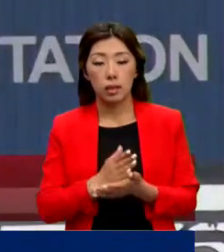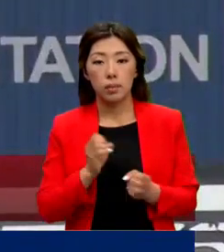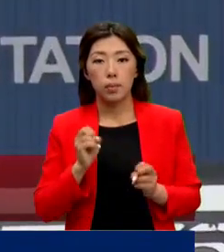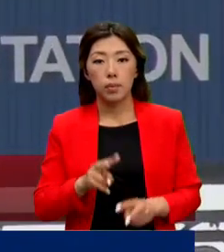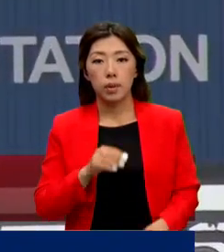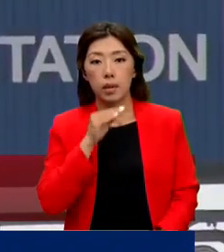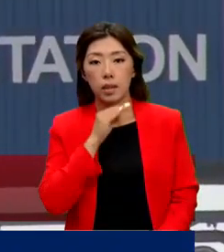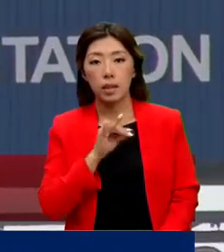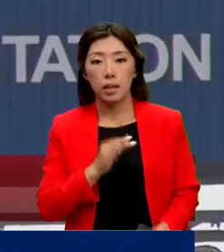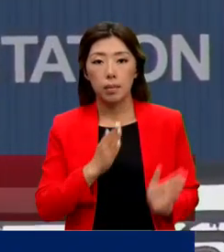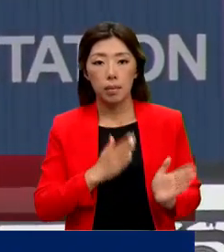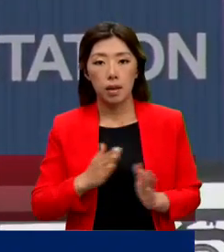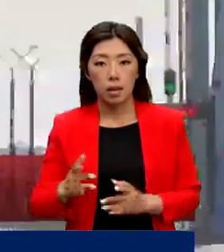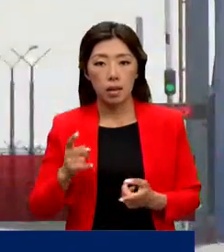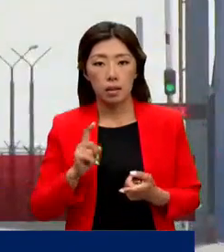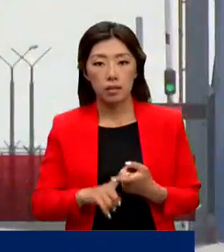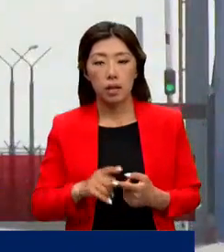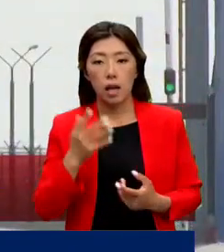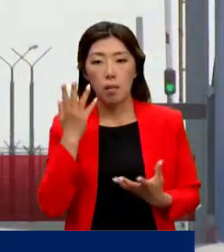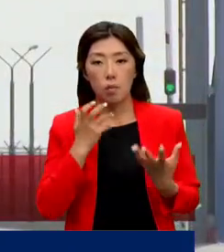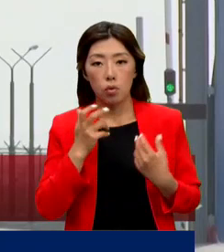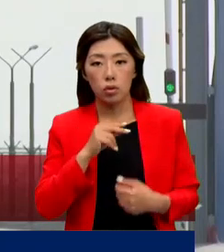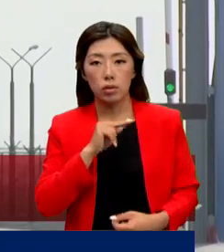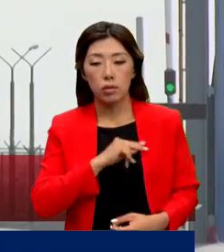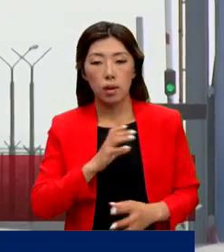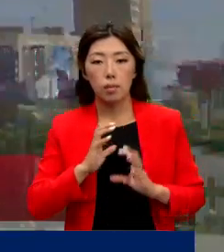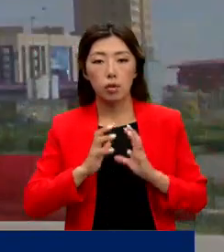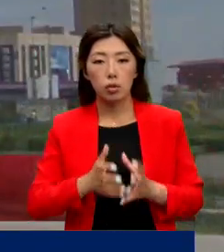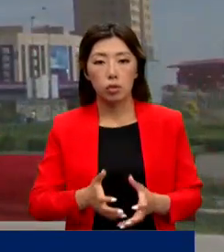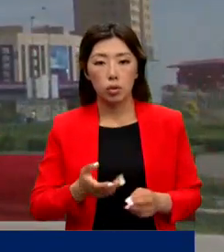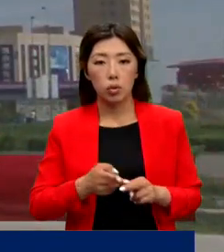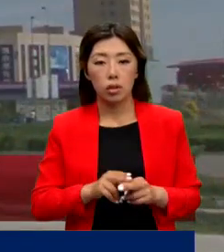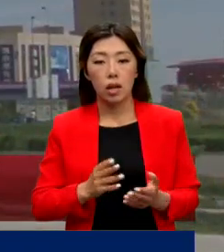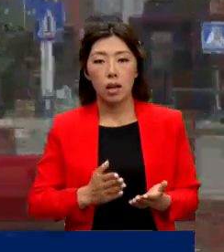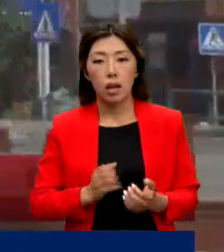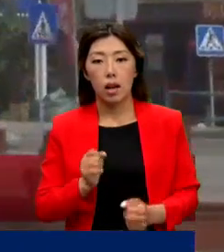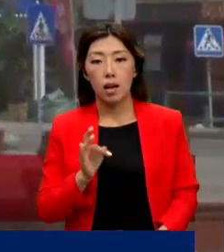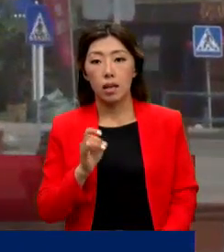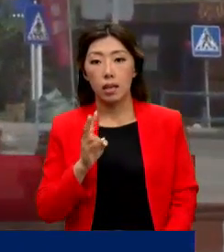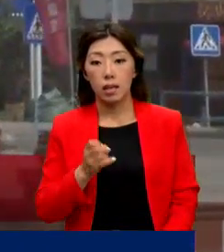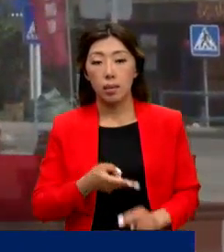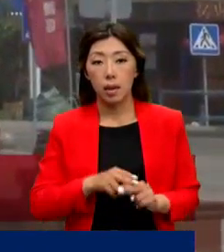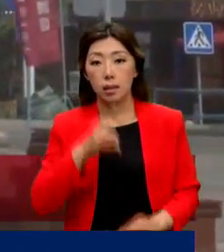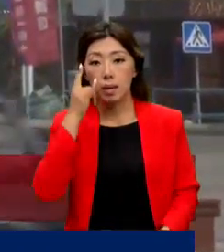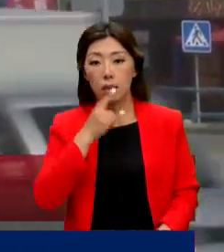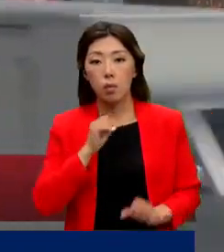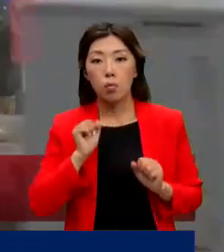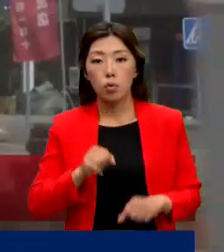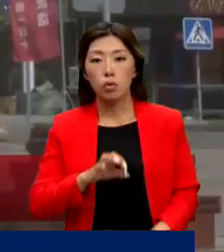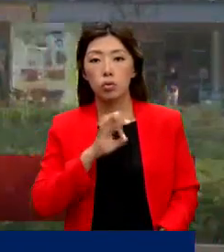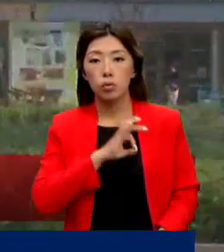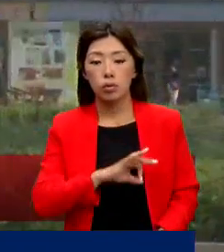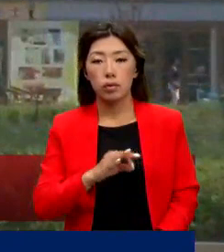и неприемлемость демонстрации эмоций на международной политической арене. Именно в этом русле Казахстан может наладить